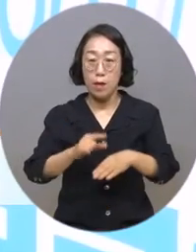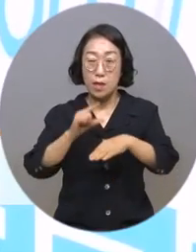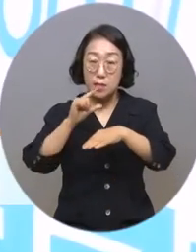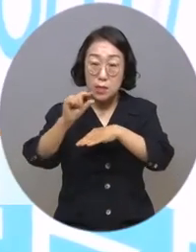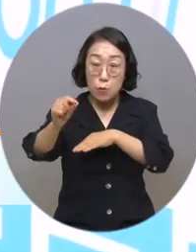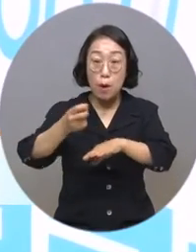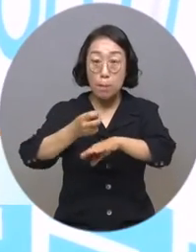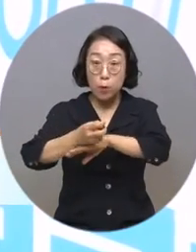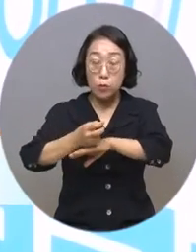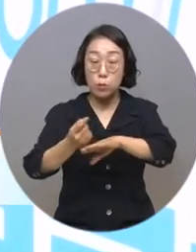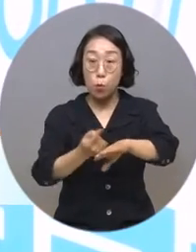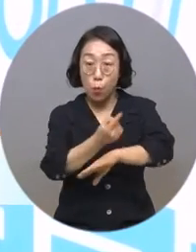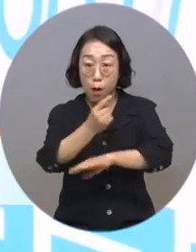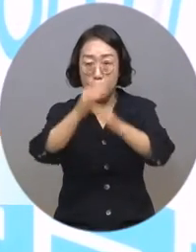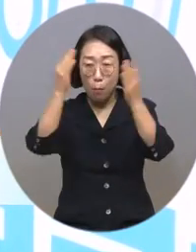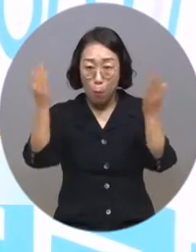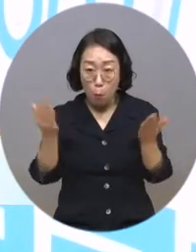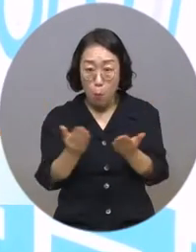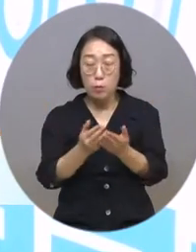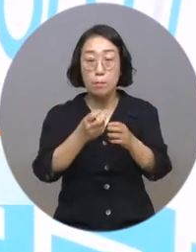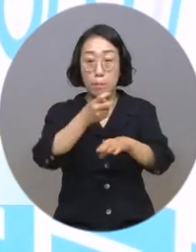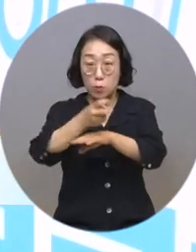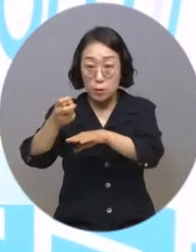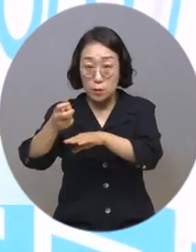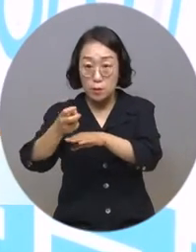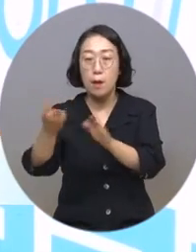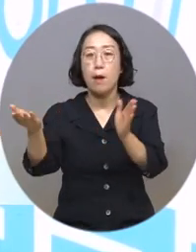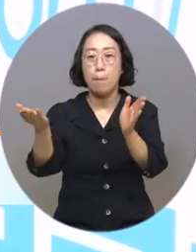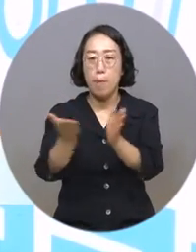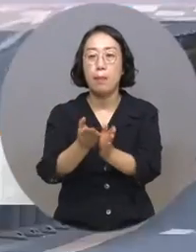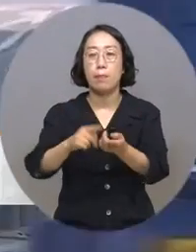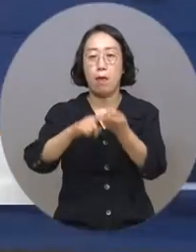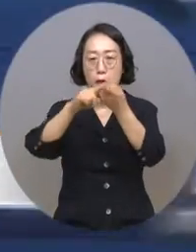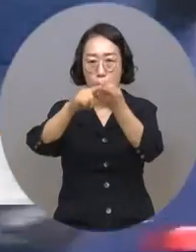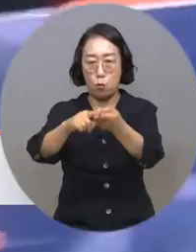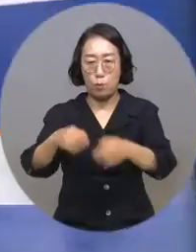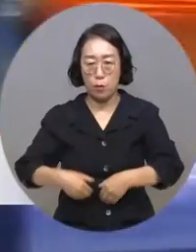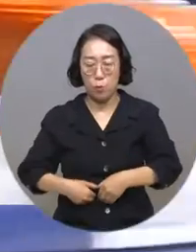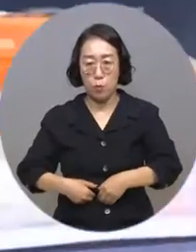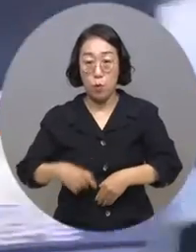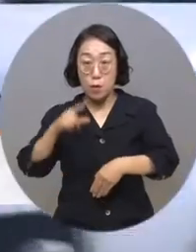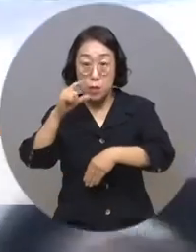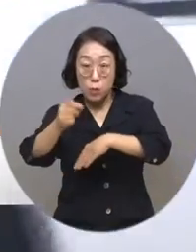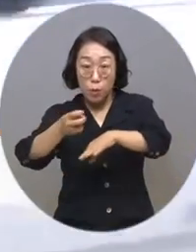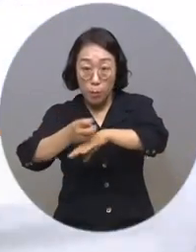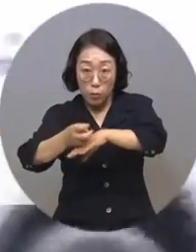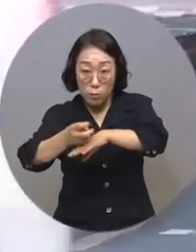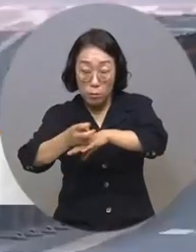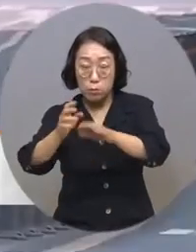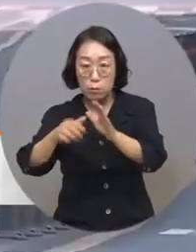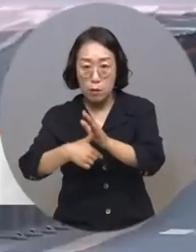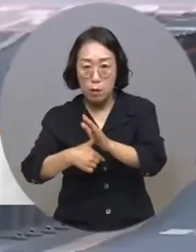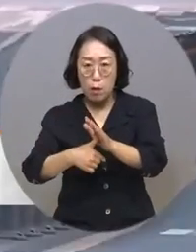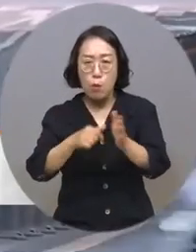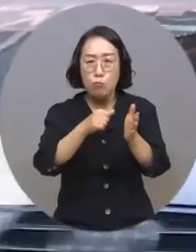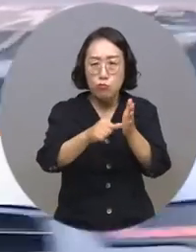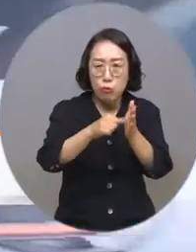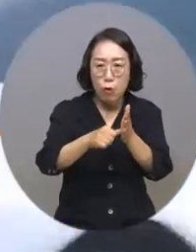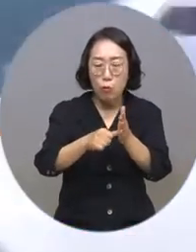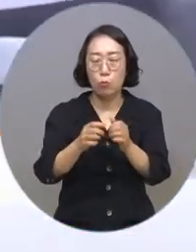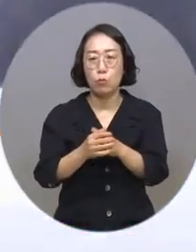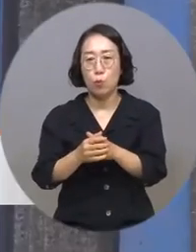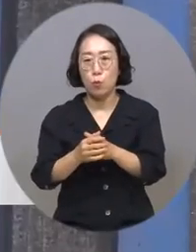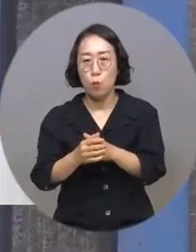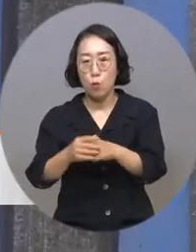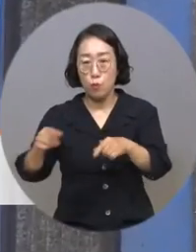제외한 모든 유형이 도입 대상이 됩니다 시의 퍼스는 저상버스 로 도입할 경우 휠체어 공간과 화물 공간이 함께 저상